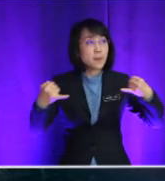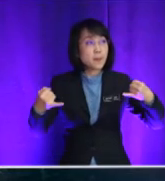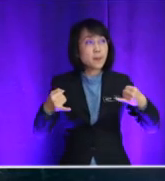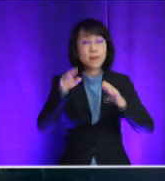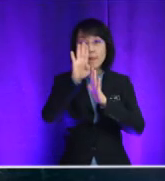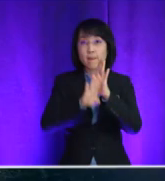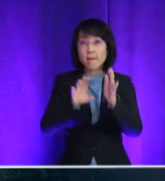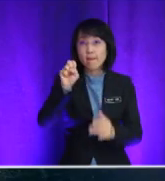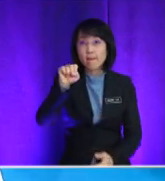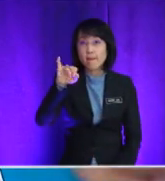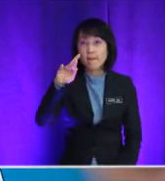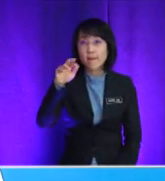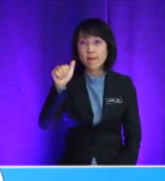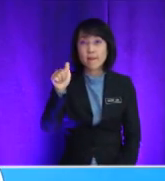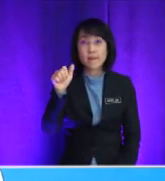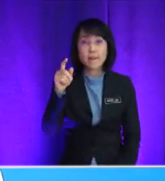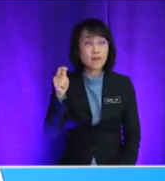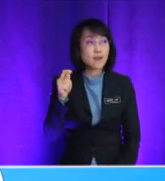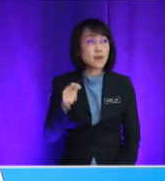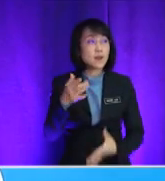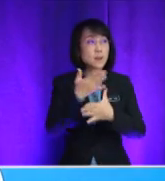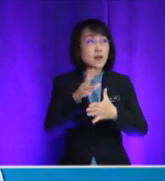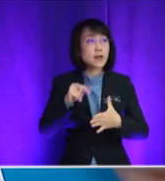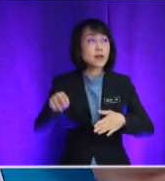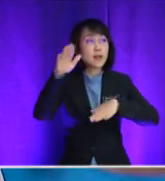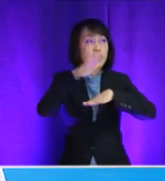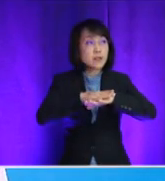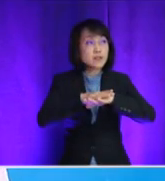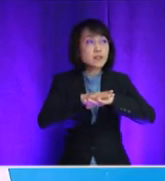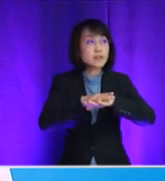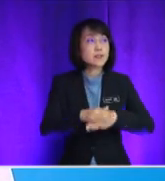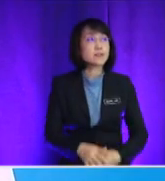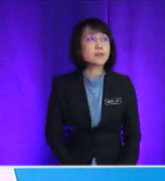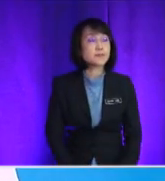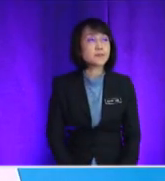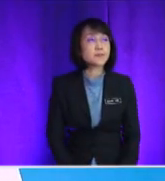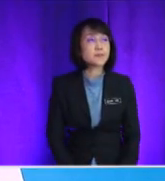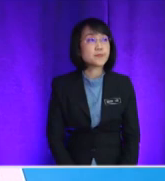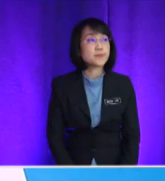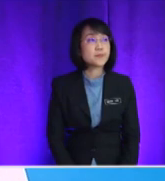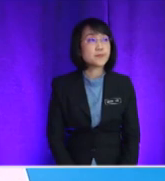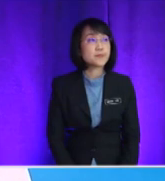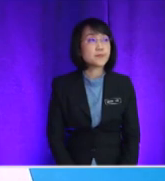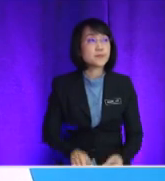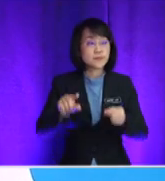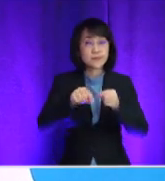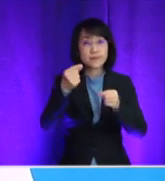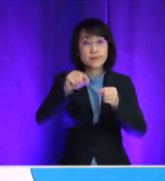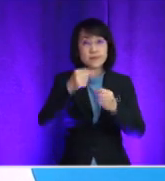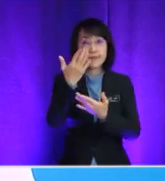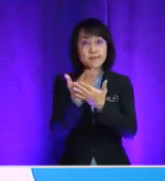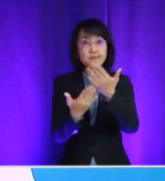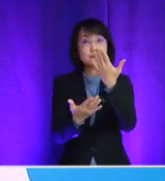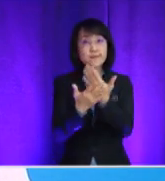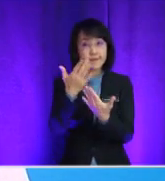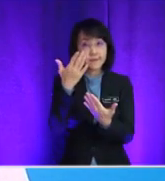di bagian atas nah di bagian atas saja untuk rompi ikut serta pakaian lah yang ini jahe